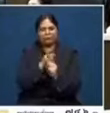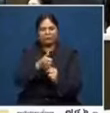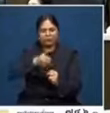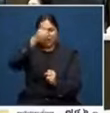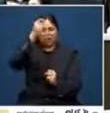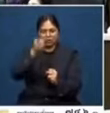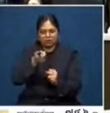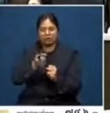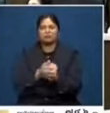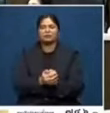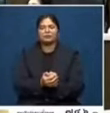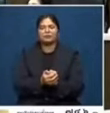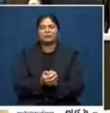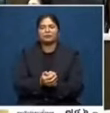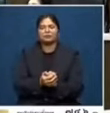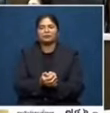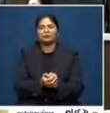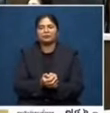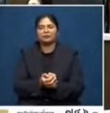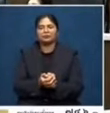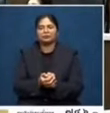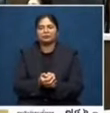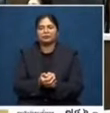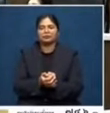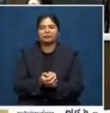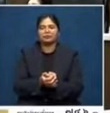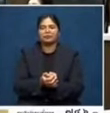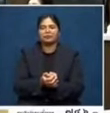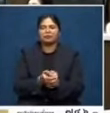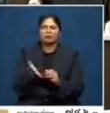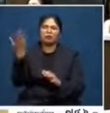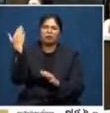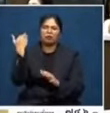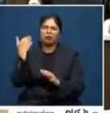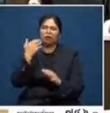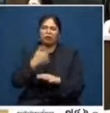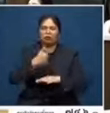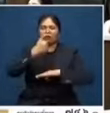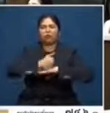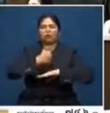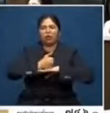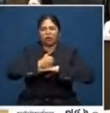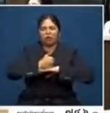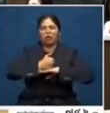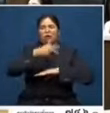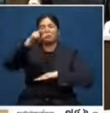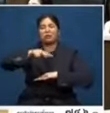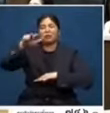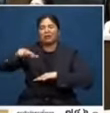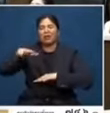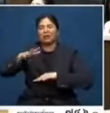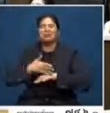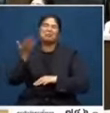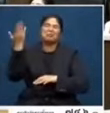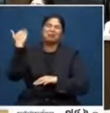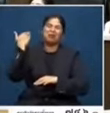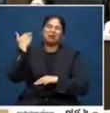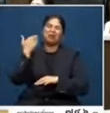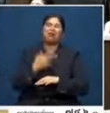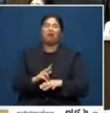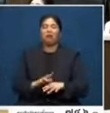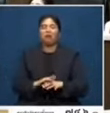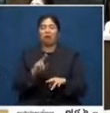นะครับหากเราจำกันได้นะครับมีอดีตหัวหน้าพรรคเพื่อไทยนะครับนั่งอยู่ตรงนี้แหละครับที่ได้เคยไปเป็นรัฐมนตรี